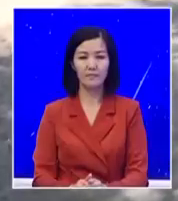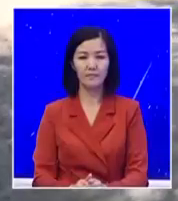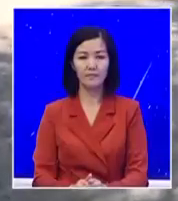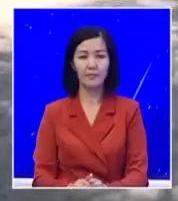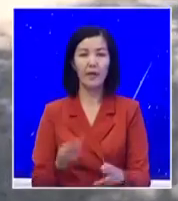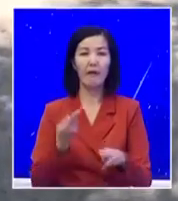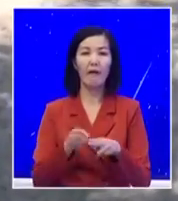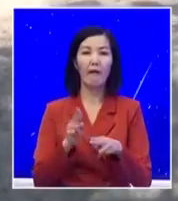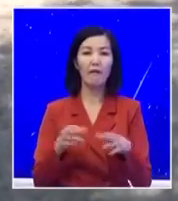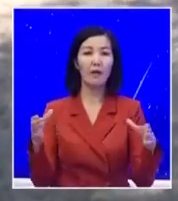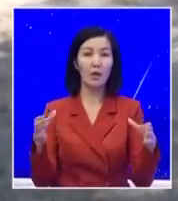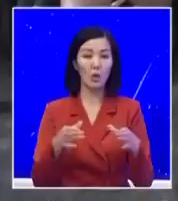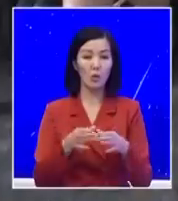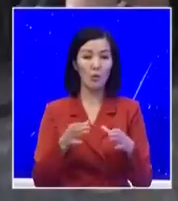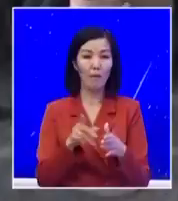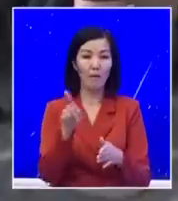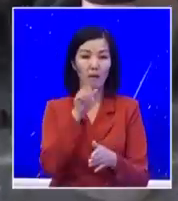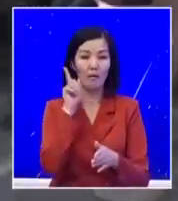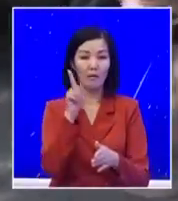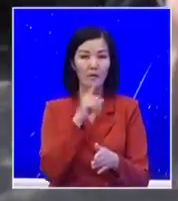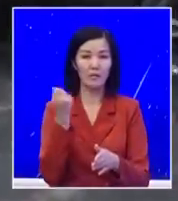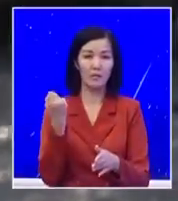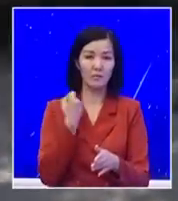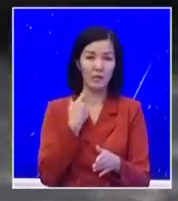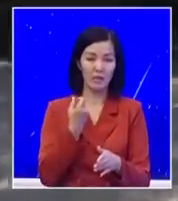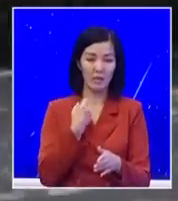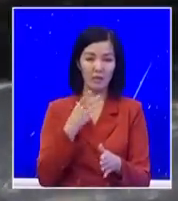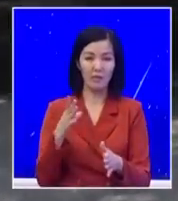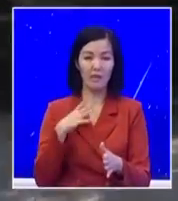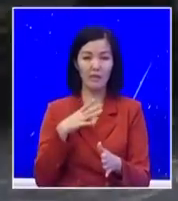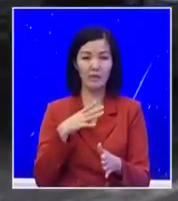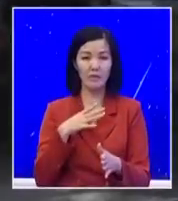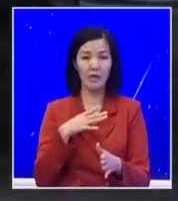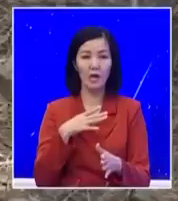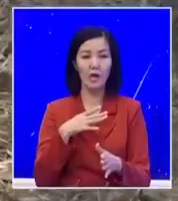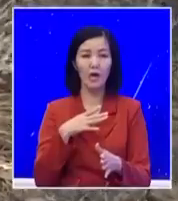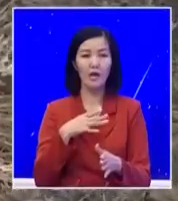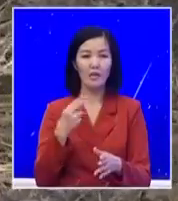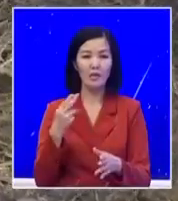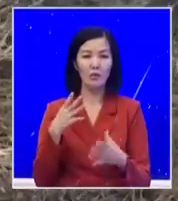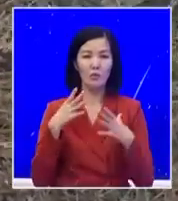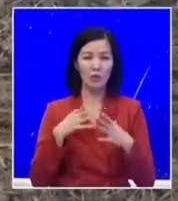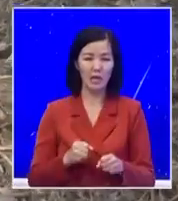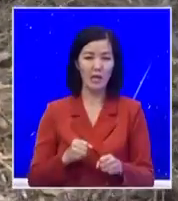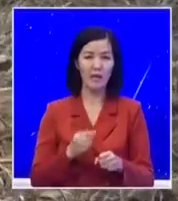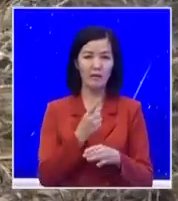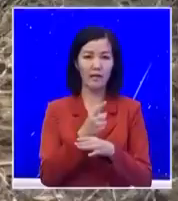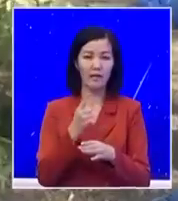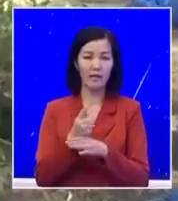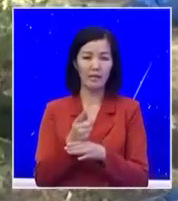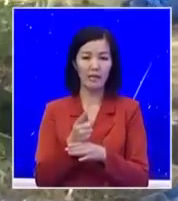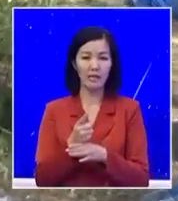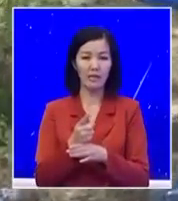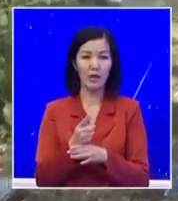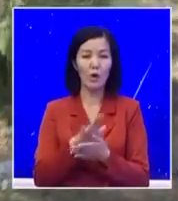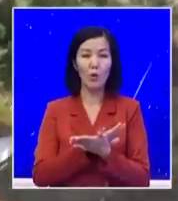Эта группа ничем не обремененных молодых людей распивает спиртные напитки. Видимо, устали от карантина. Спасатели вежливо попросили молодежь